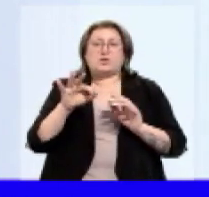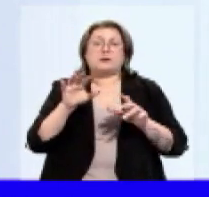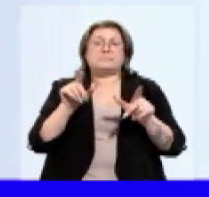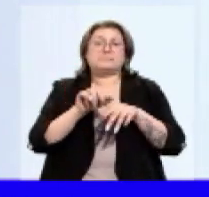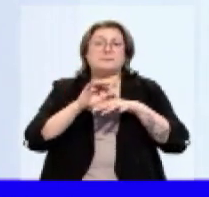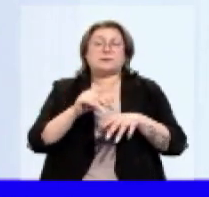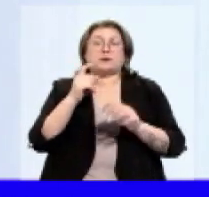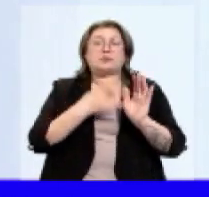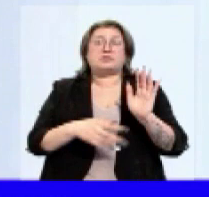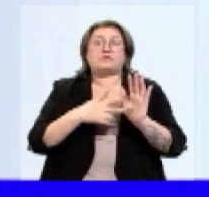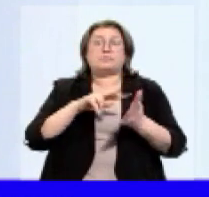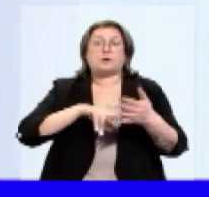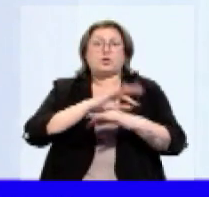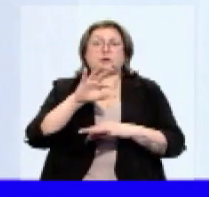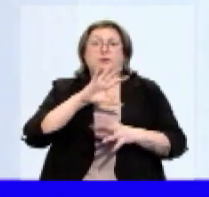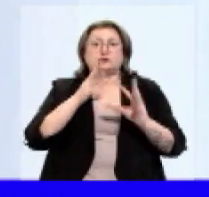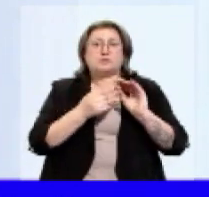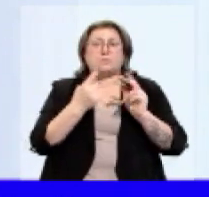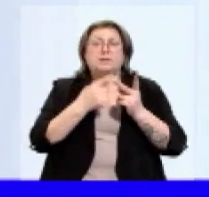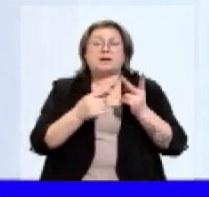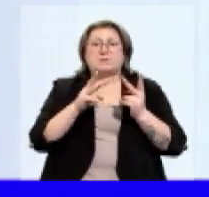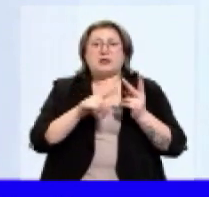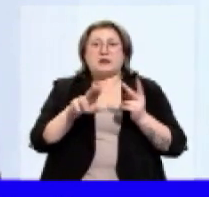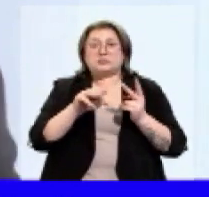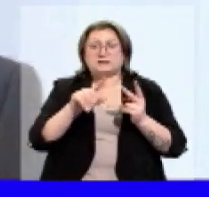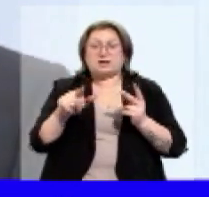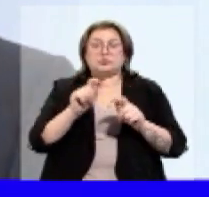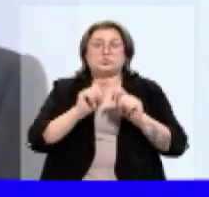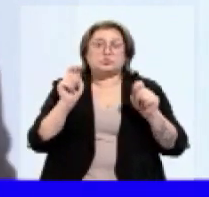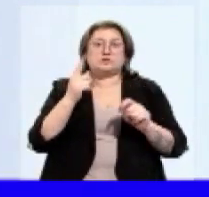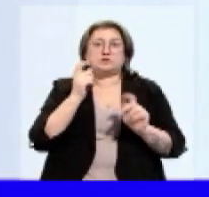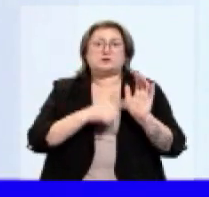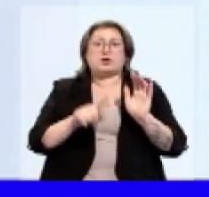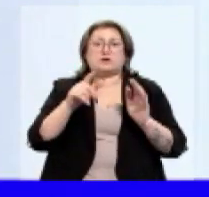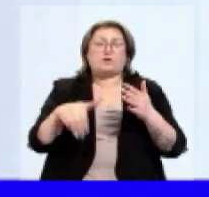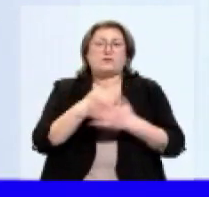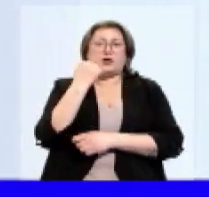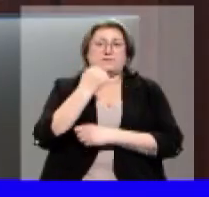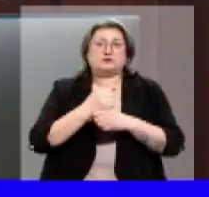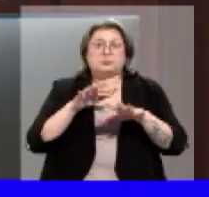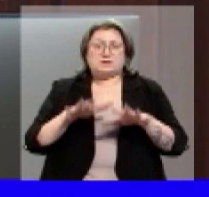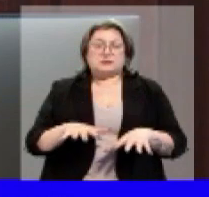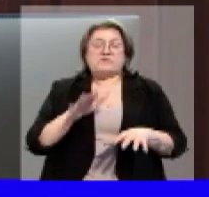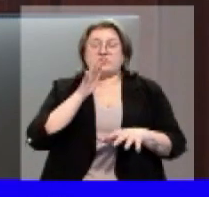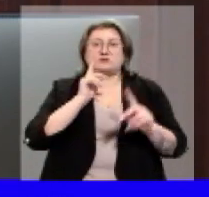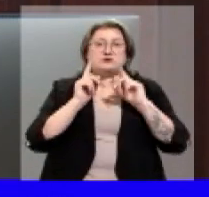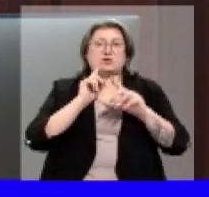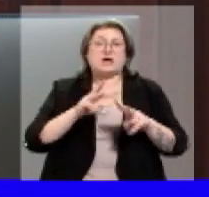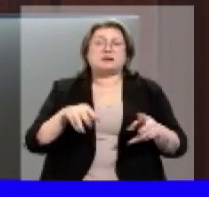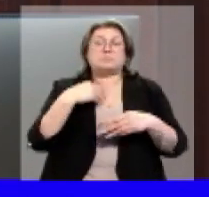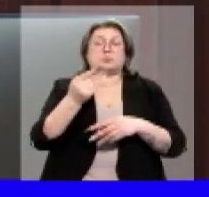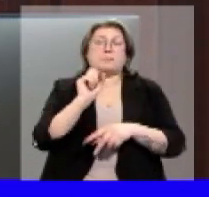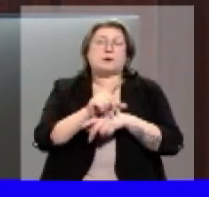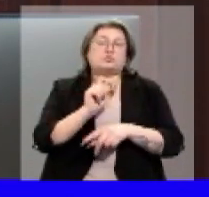сопровождено 198 проектов на общую сумму 1,5 миллиарда тенге. Создано 171 новое рабочее место. В ходе совещания Аким области дают